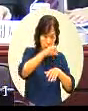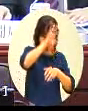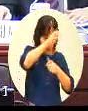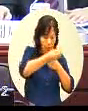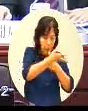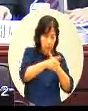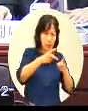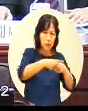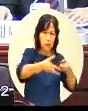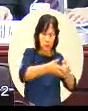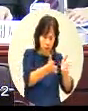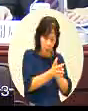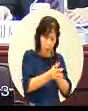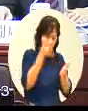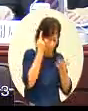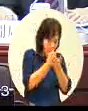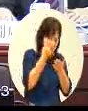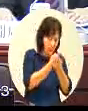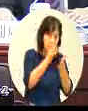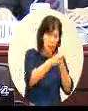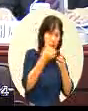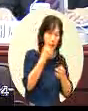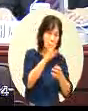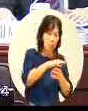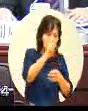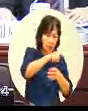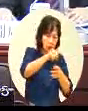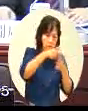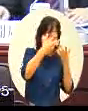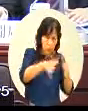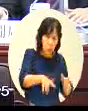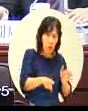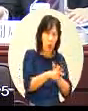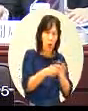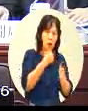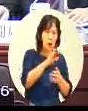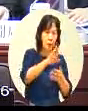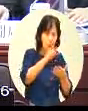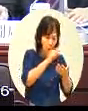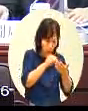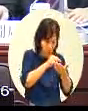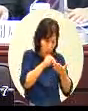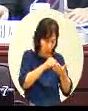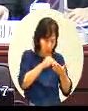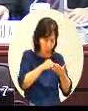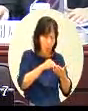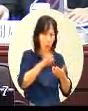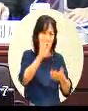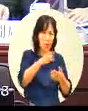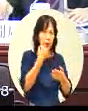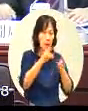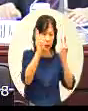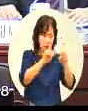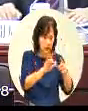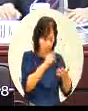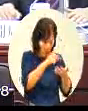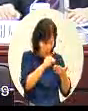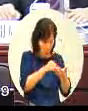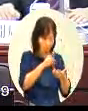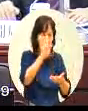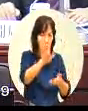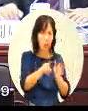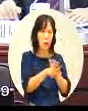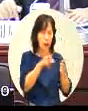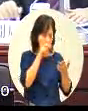组，我每天都看千几个，我就一直一直这样拨电脑。因为什么？他